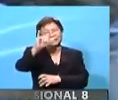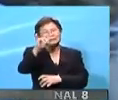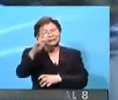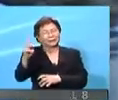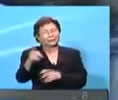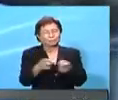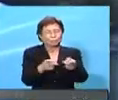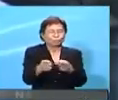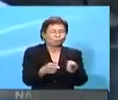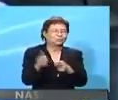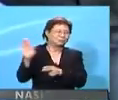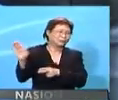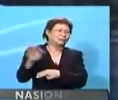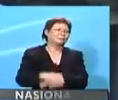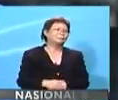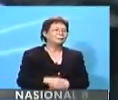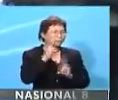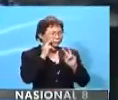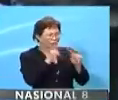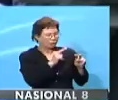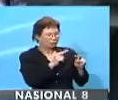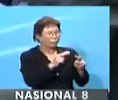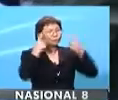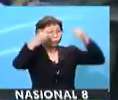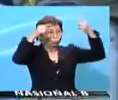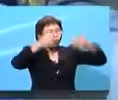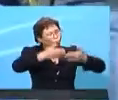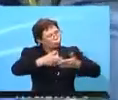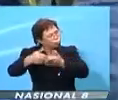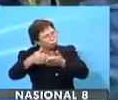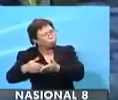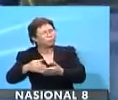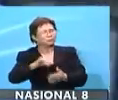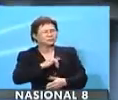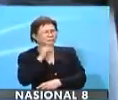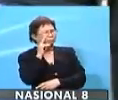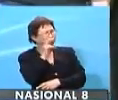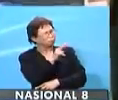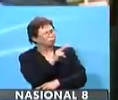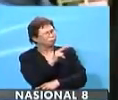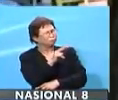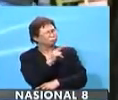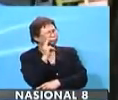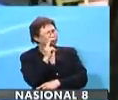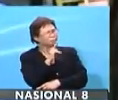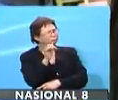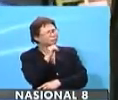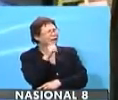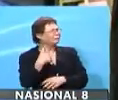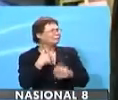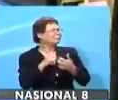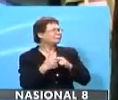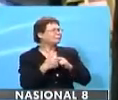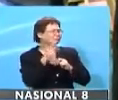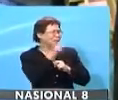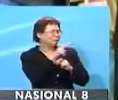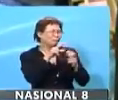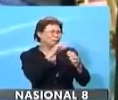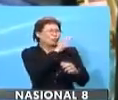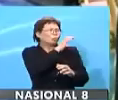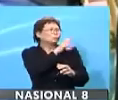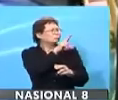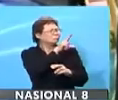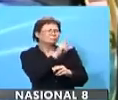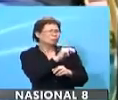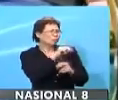kita lihatlah jika kecapaian ini berterusan. Dan saya tidak nampak sebarang permasalahan